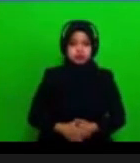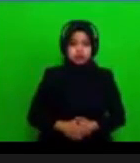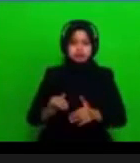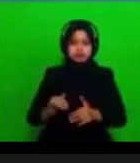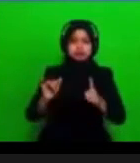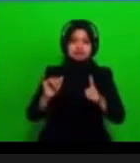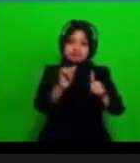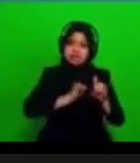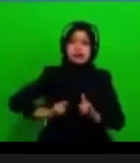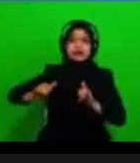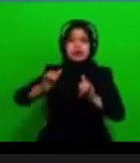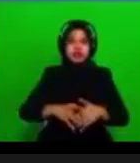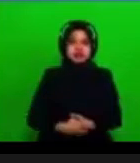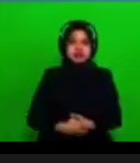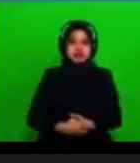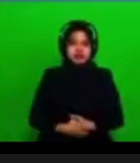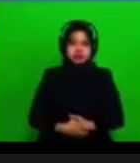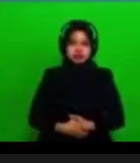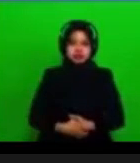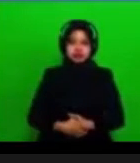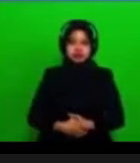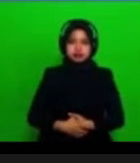berkebinekaan global.